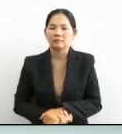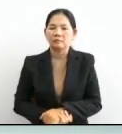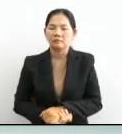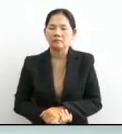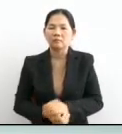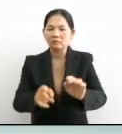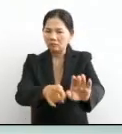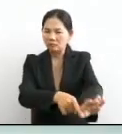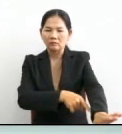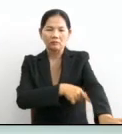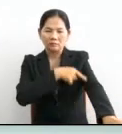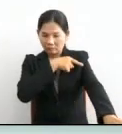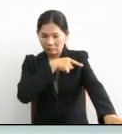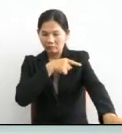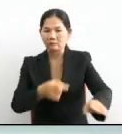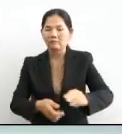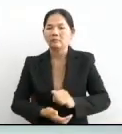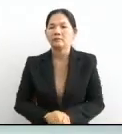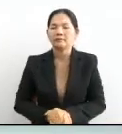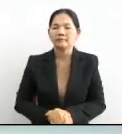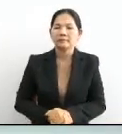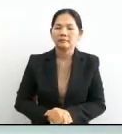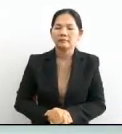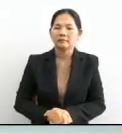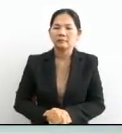ở ban dù